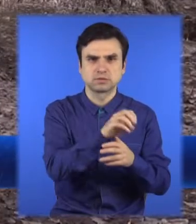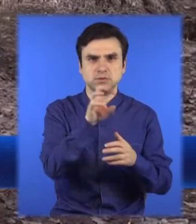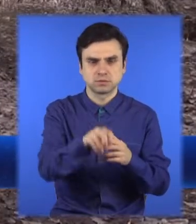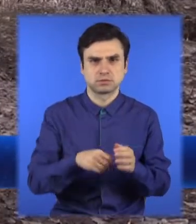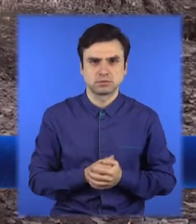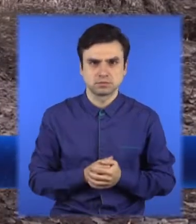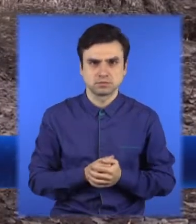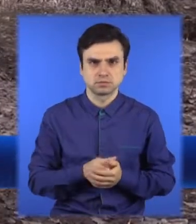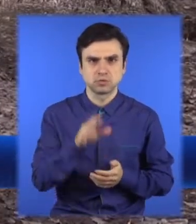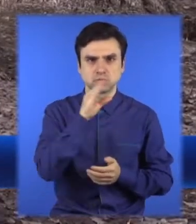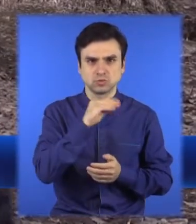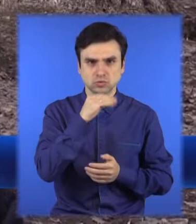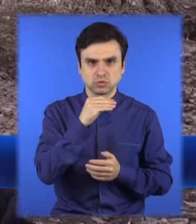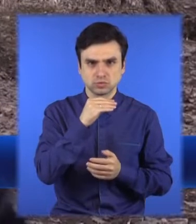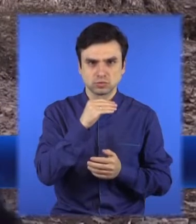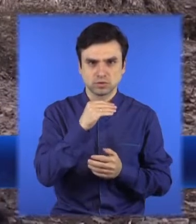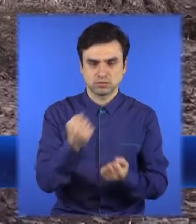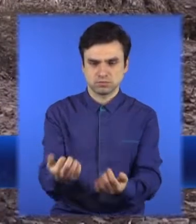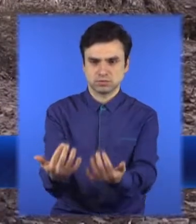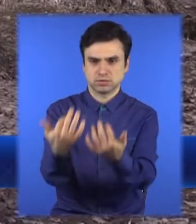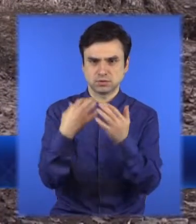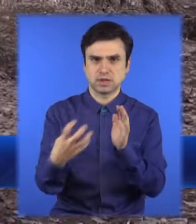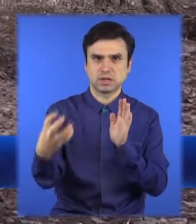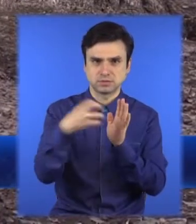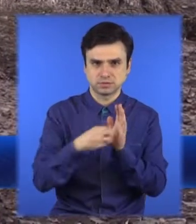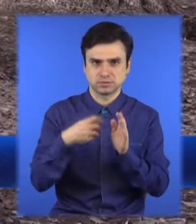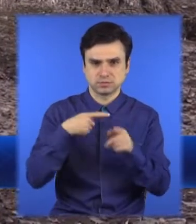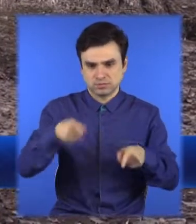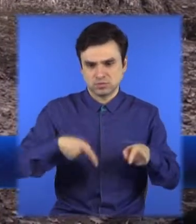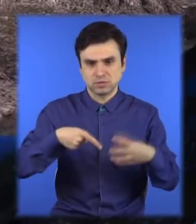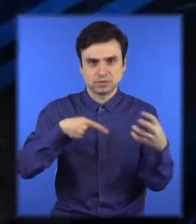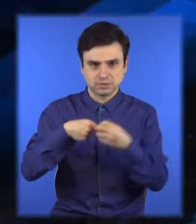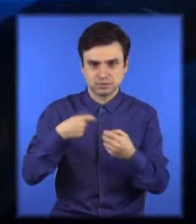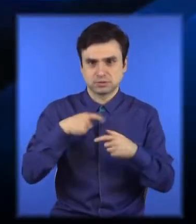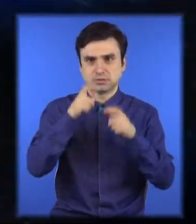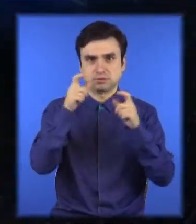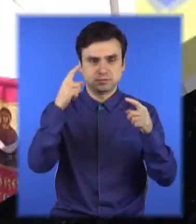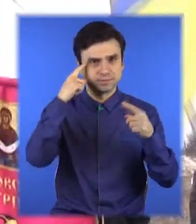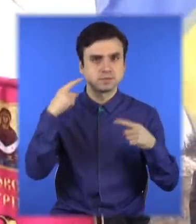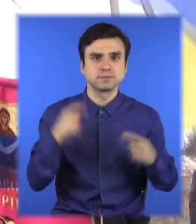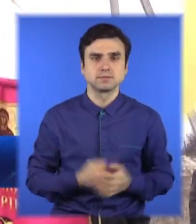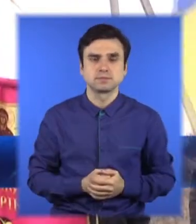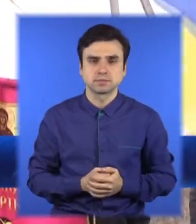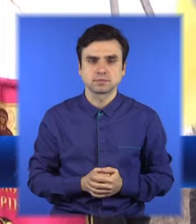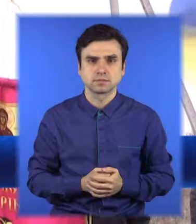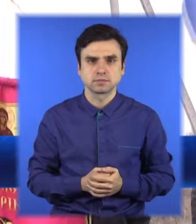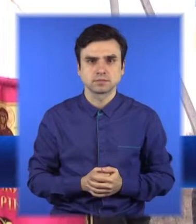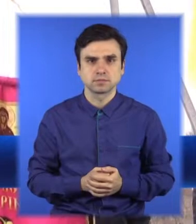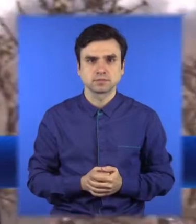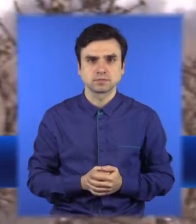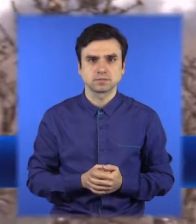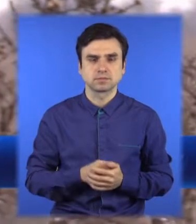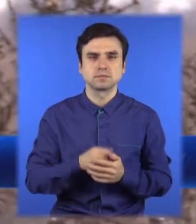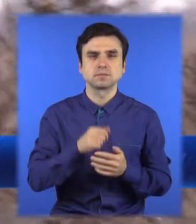за голінь і все. Ну, а я все, що кричули в мене істерика. З нагоди